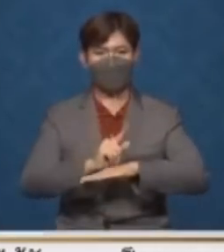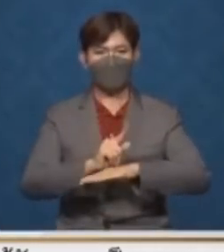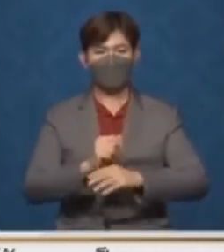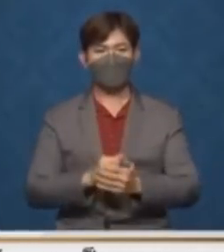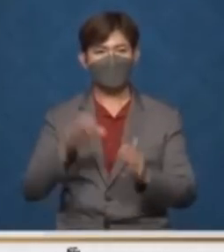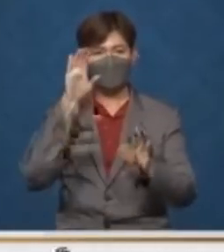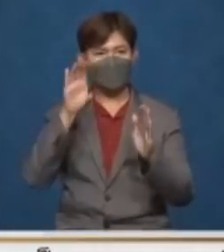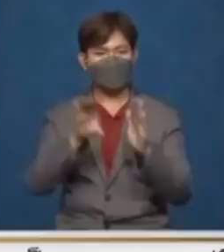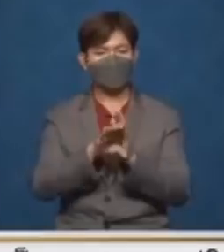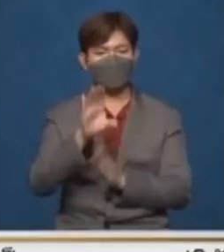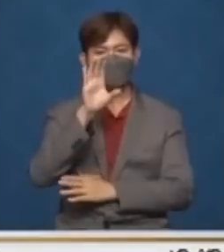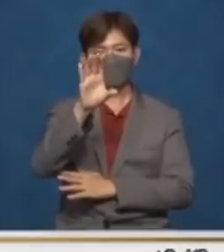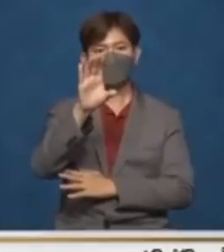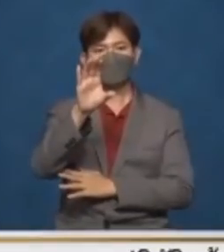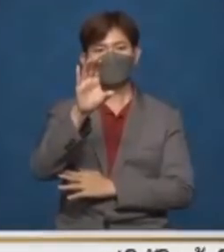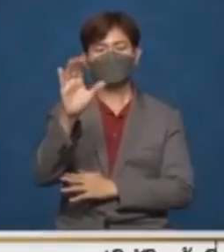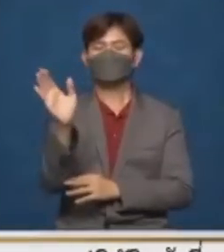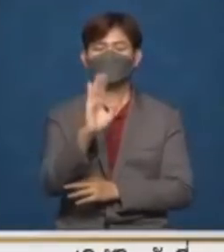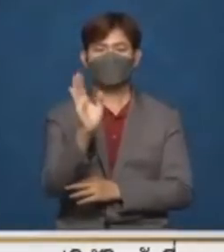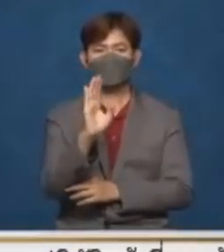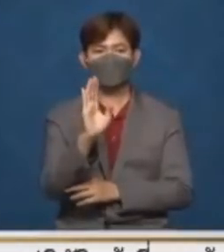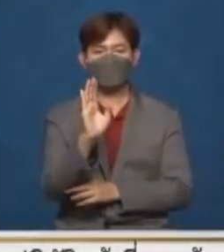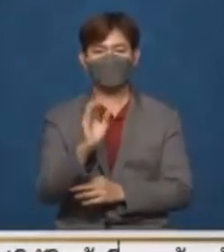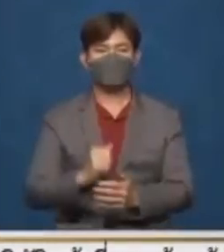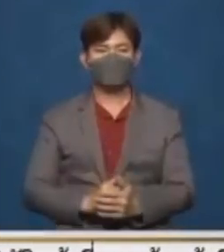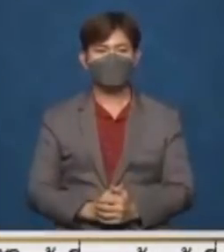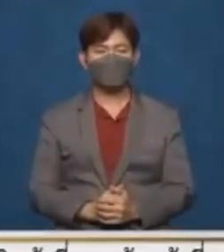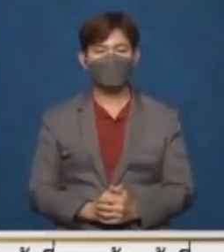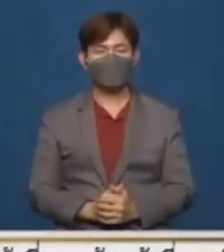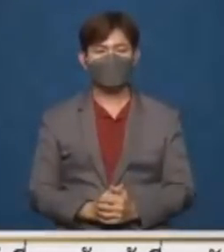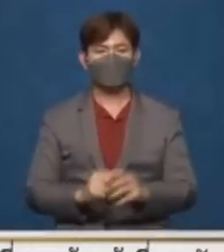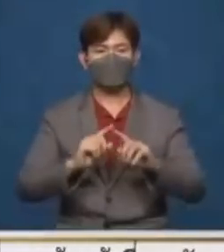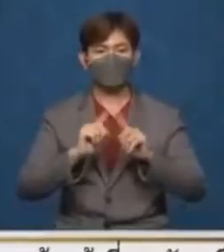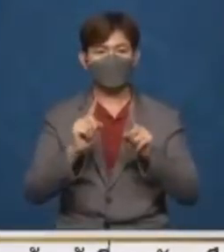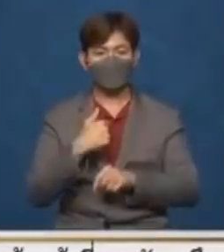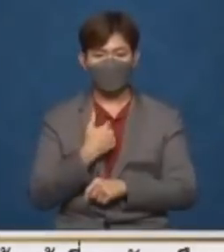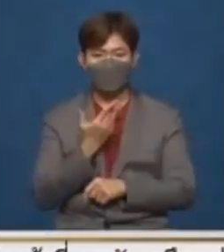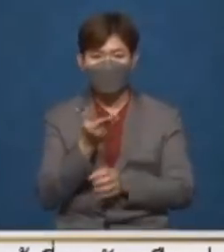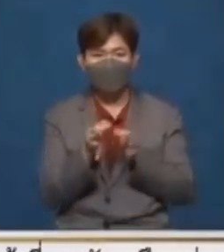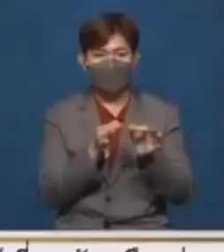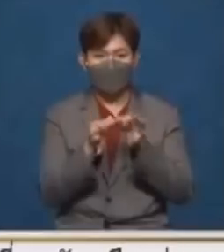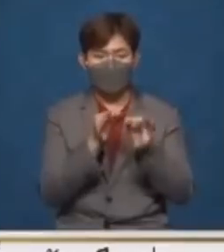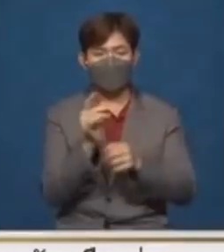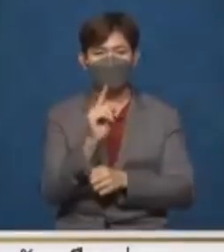ผมจะไม่เอาภาพดังเก่าขึ้นฉายนะครับ แต่ผมขออนุญาได้กลาวว่า